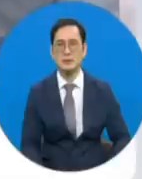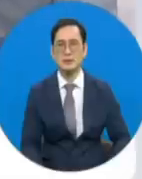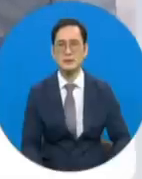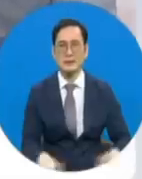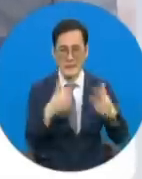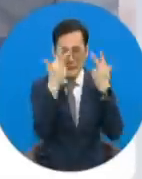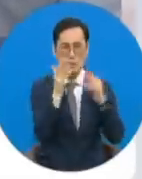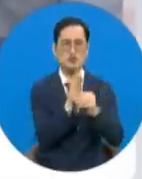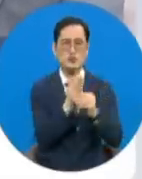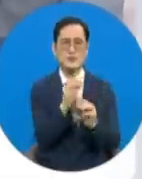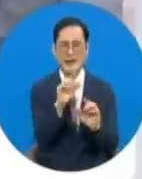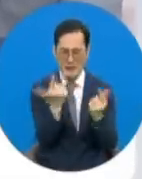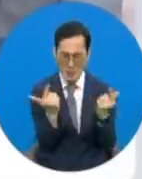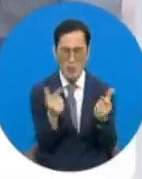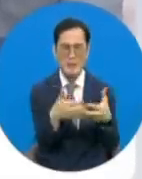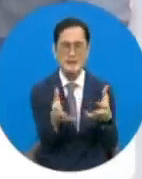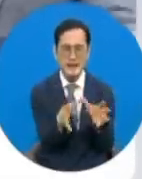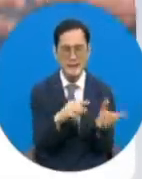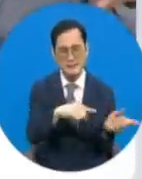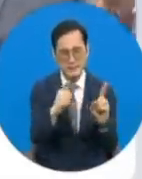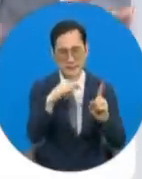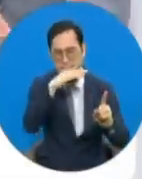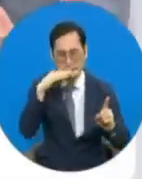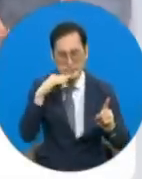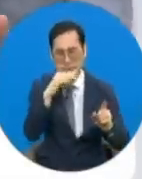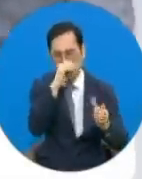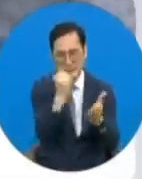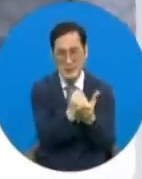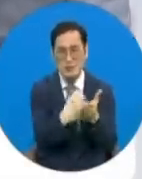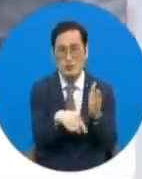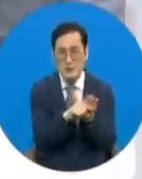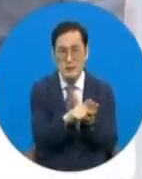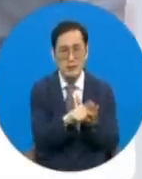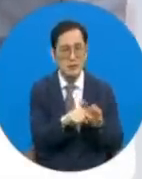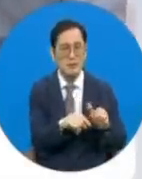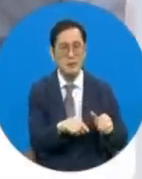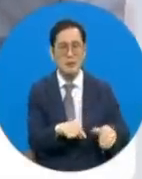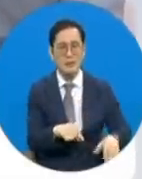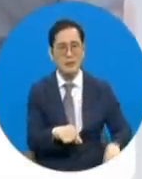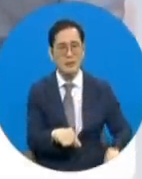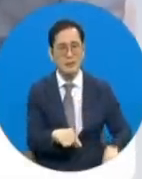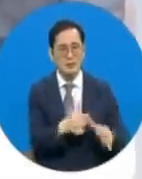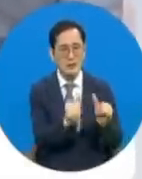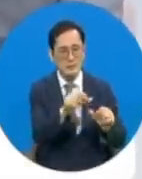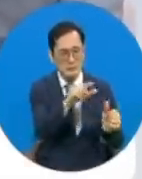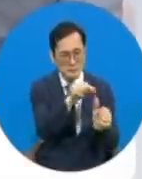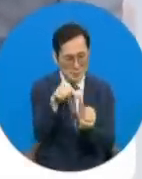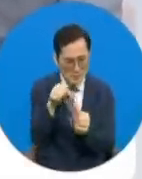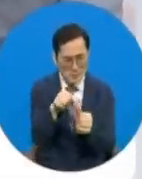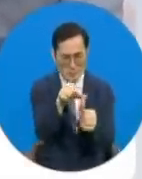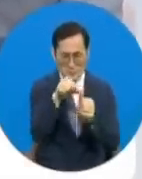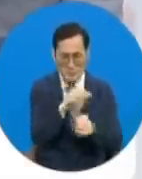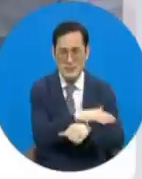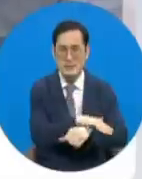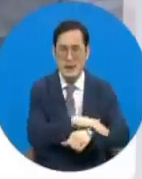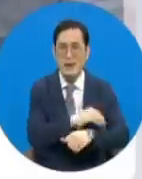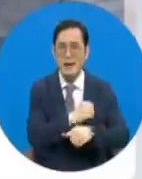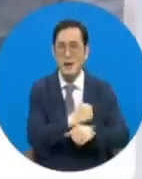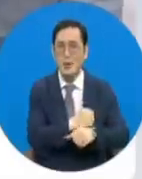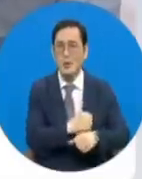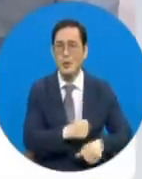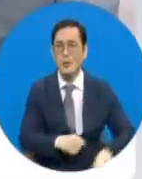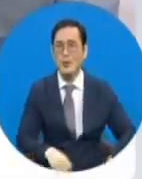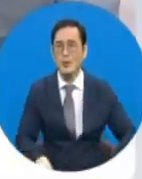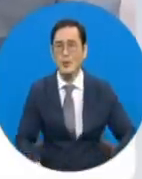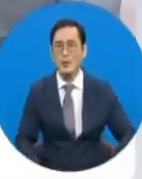구축이 아니라 당의 정상화에 의한 합당한 임무를 낼 수 있는 조금 숨쉴 여유를 좀 줄 필요도 있다 그렇게 생각이